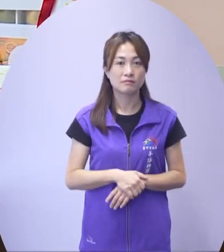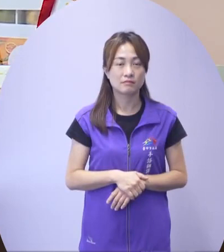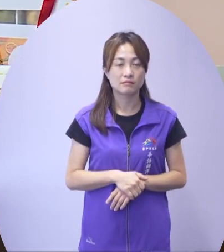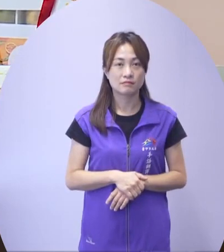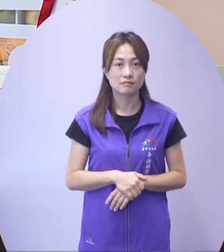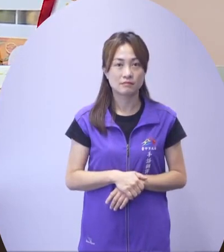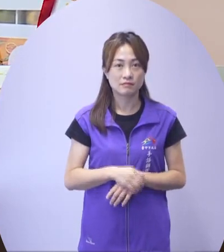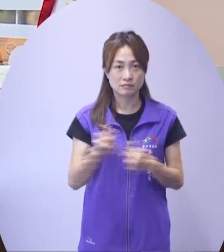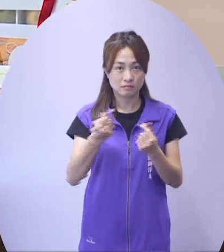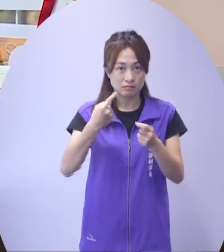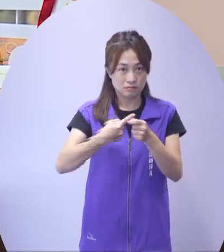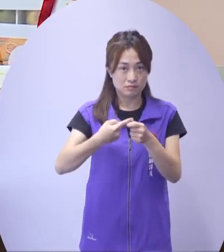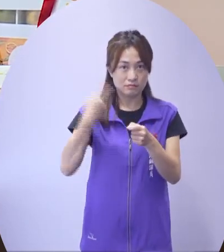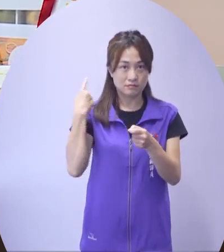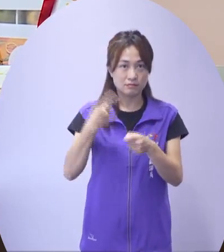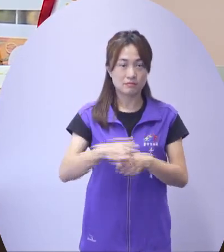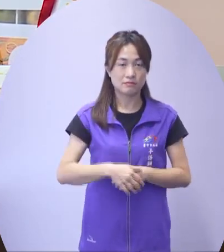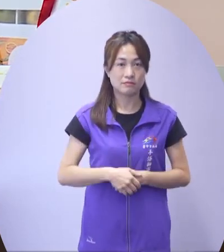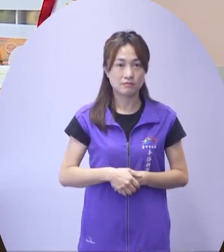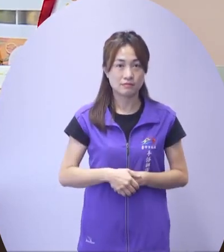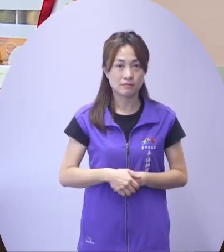年